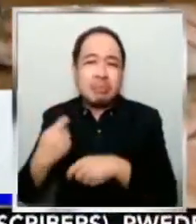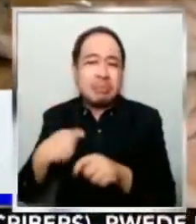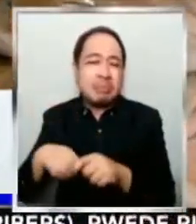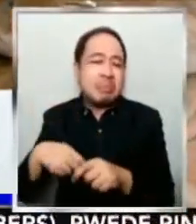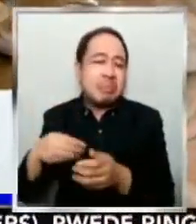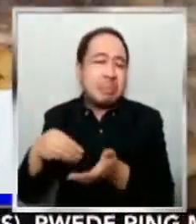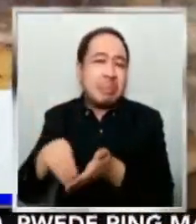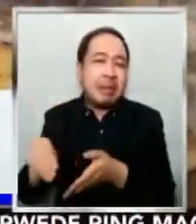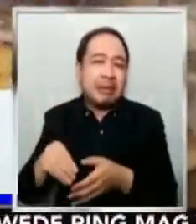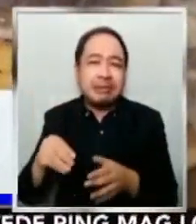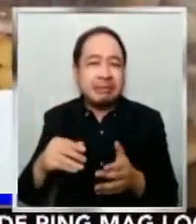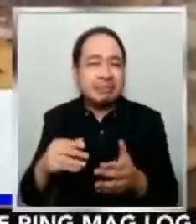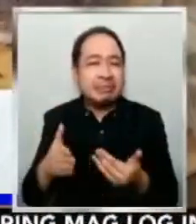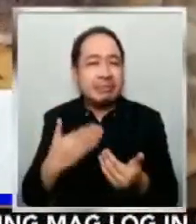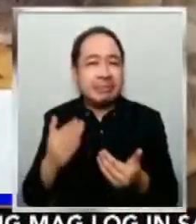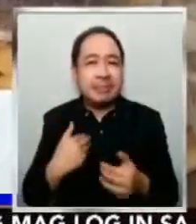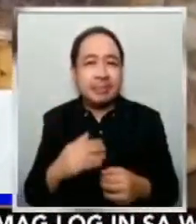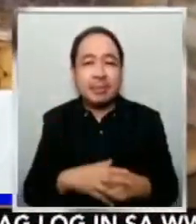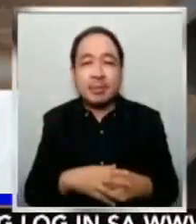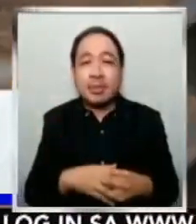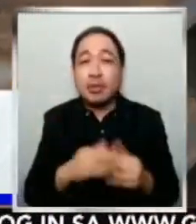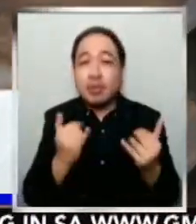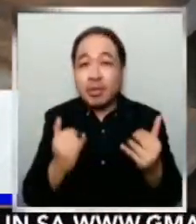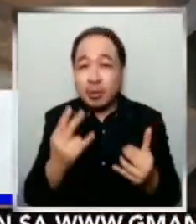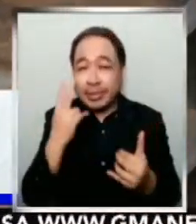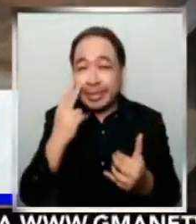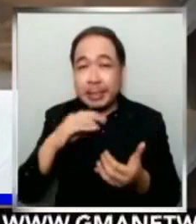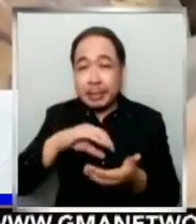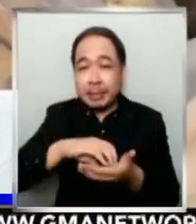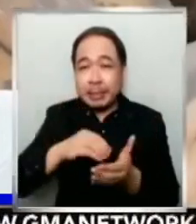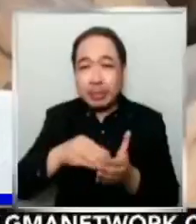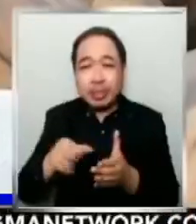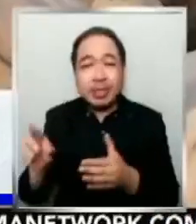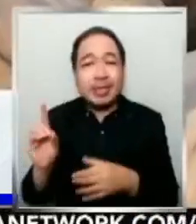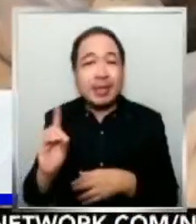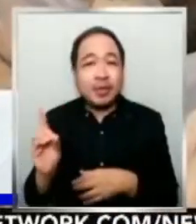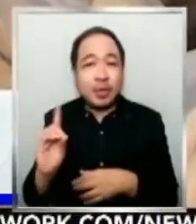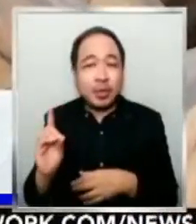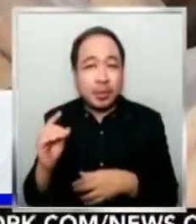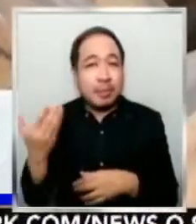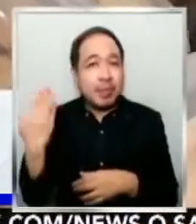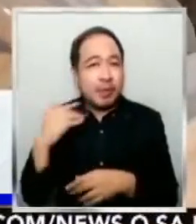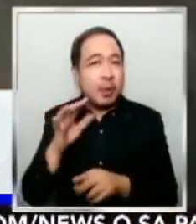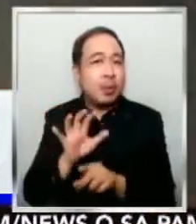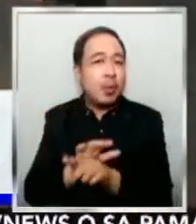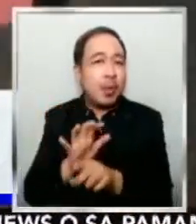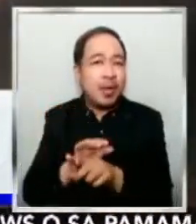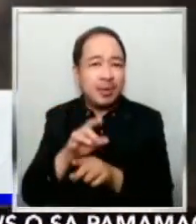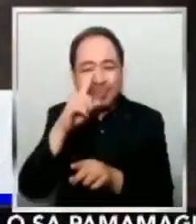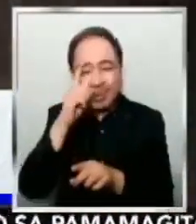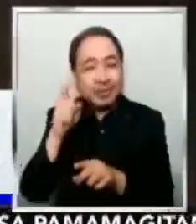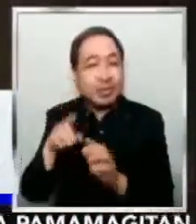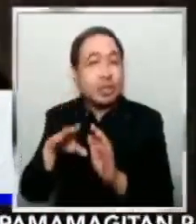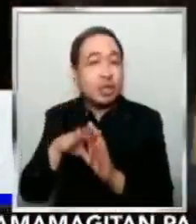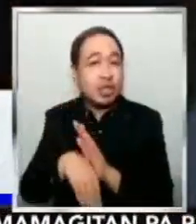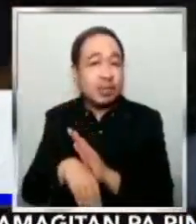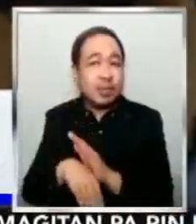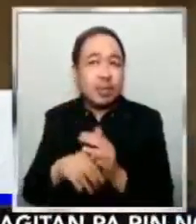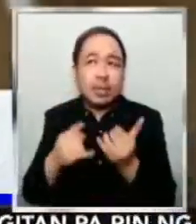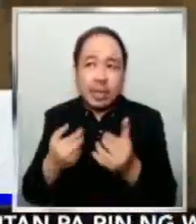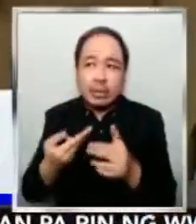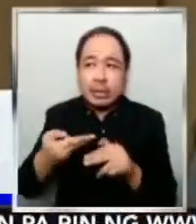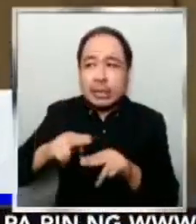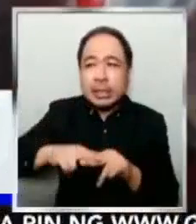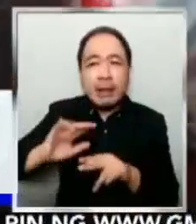tumataas ang presyo. Ang mga biskuit sa Divisoria sa Maynila na dinarayo ng mga reseller dahil sa murang presyo, nagtaas na rin ng 5 piso